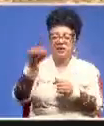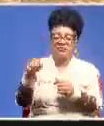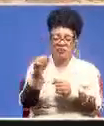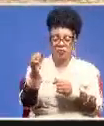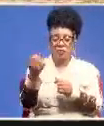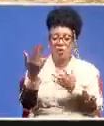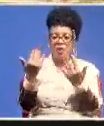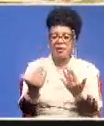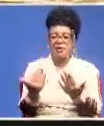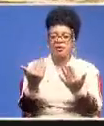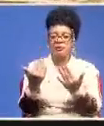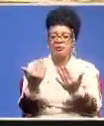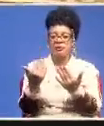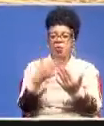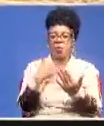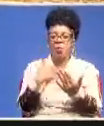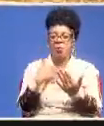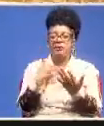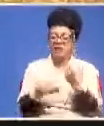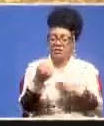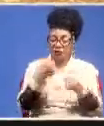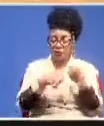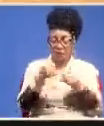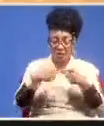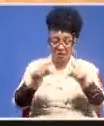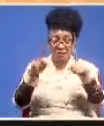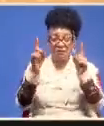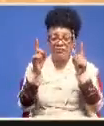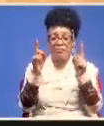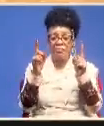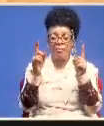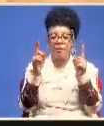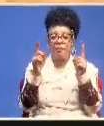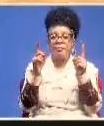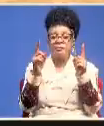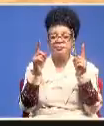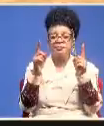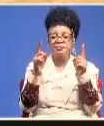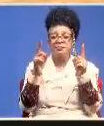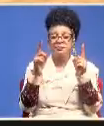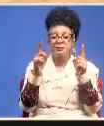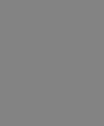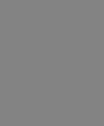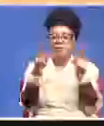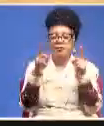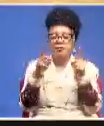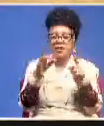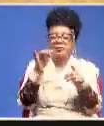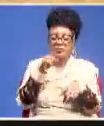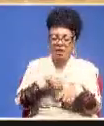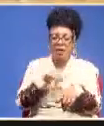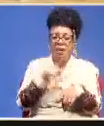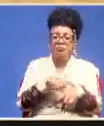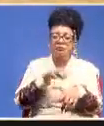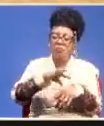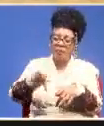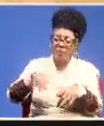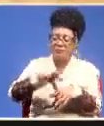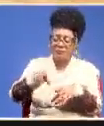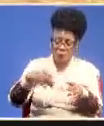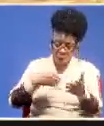Sasa wanatishia kuchukua hatua mikononi mwao. Ng'ombe wakishakula shamba la mtu, sisi tunagharimika